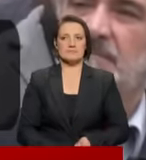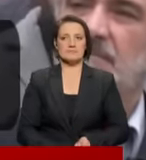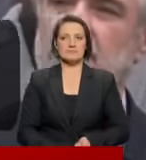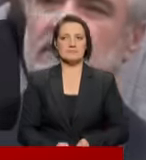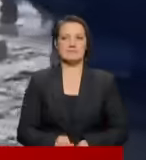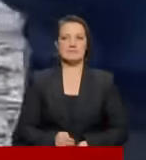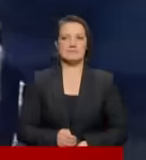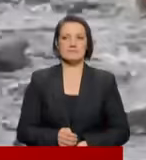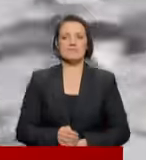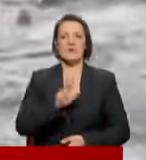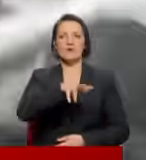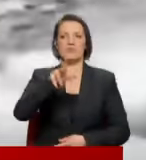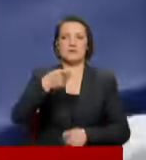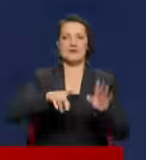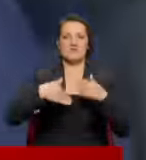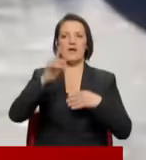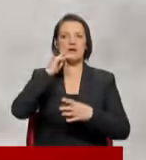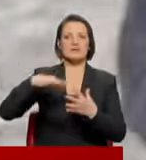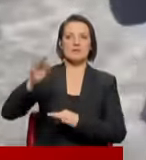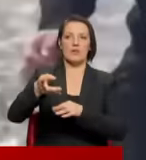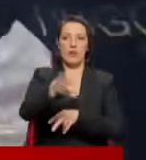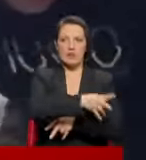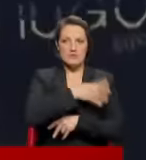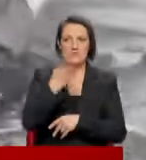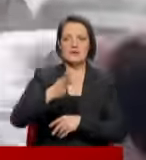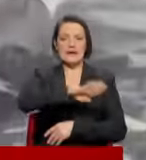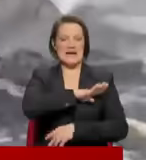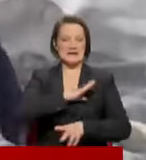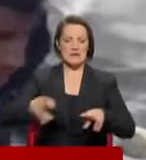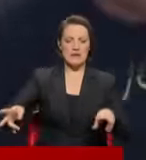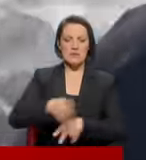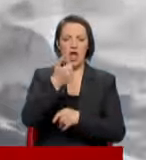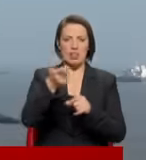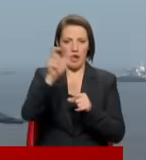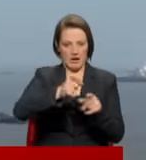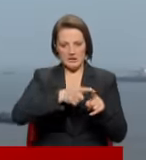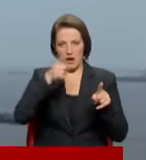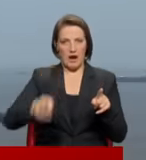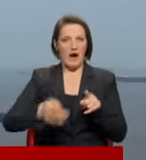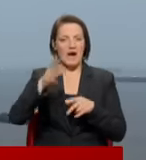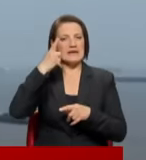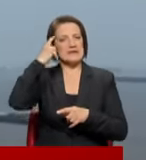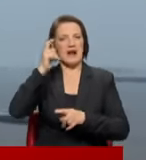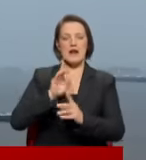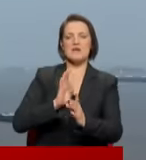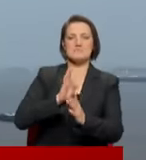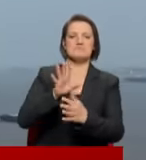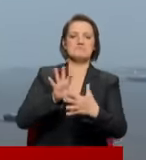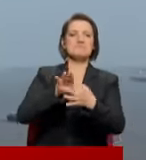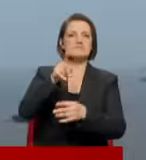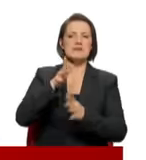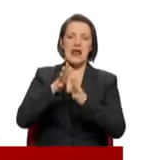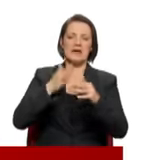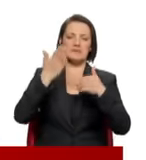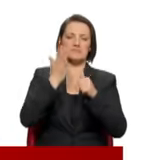yetersiz buluyoruz. 33 binden fazla insan hayatını kaybettiği Gazze katliamının 6. ayında İsrail'e yönelik ihracat kısıtlamasına